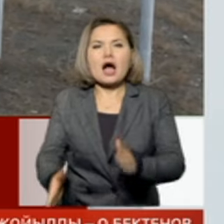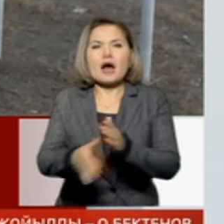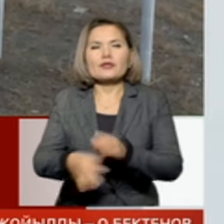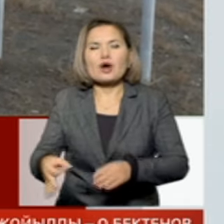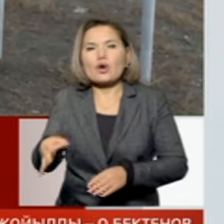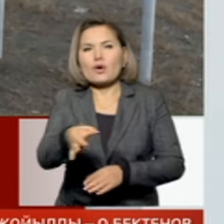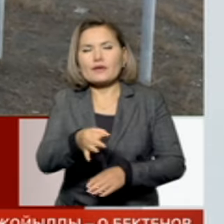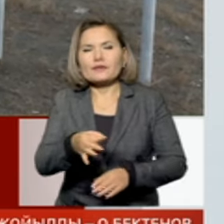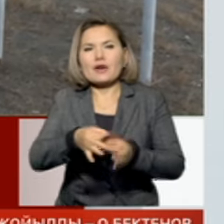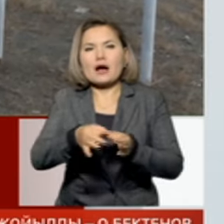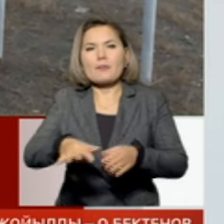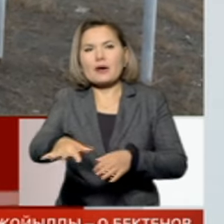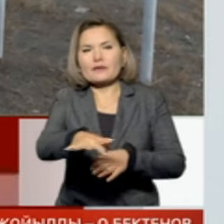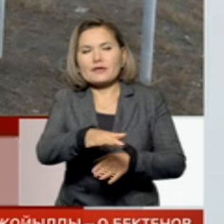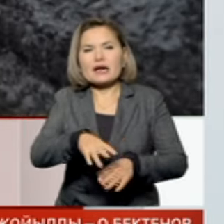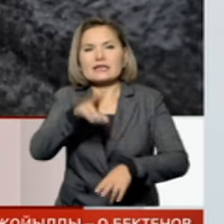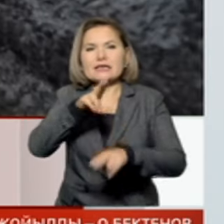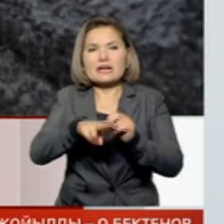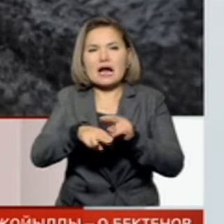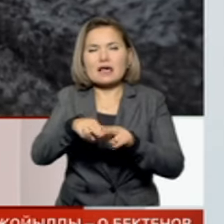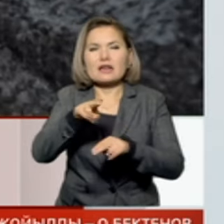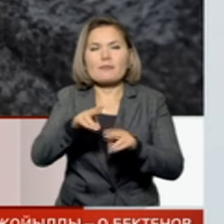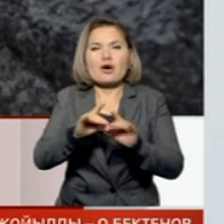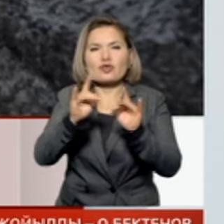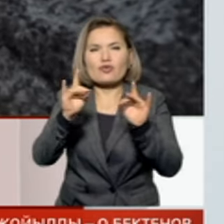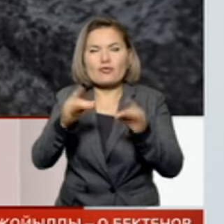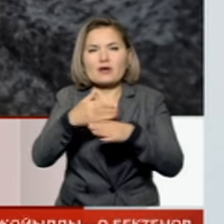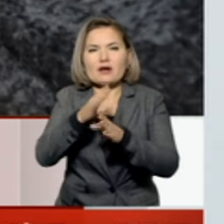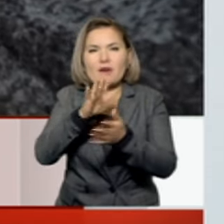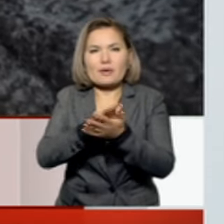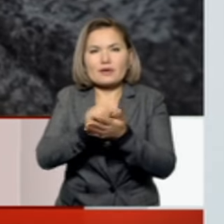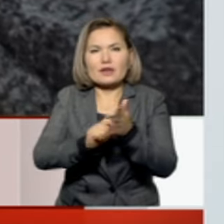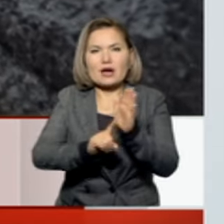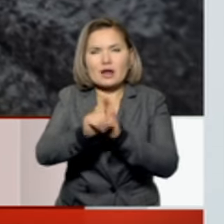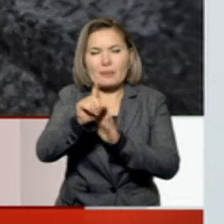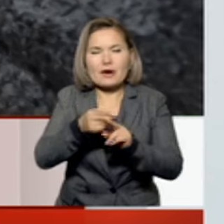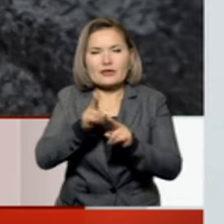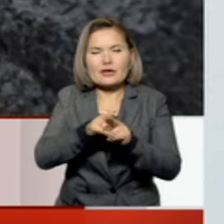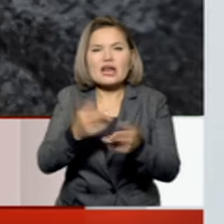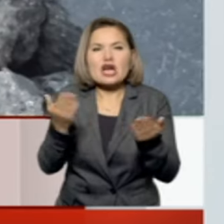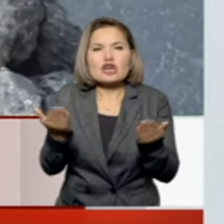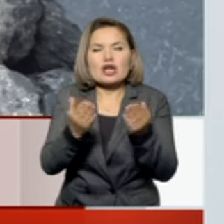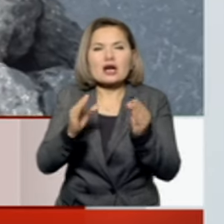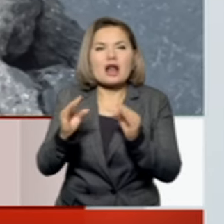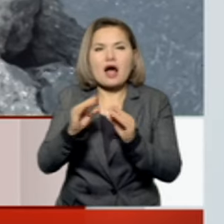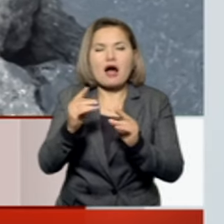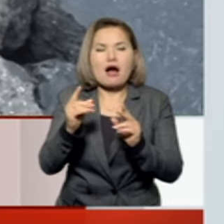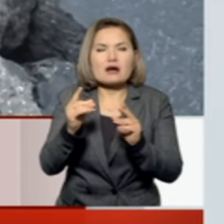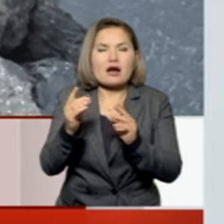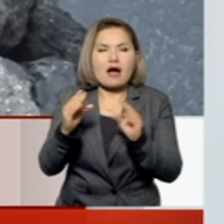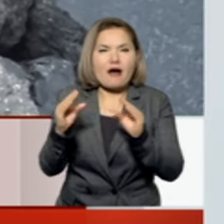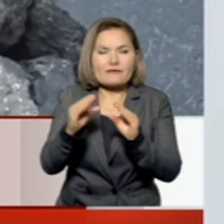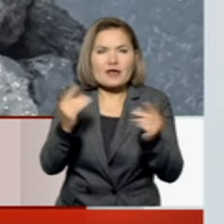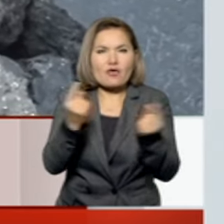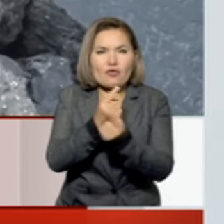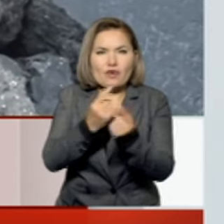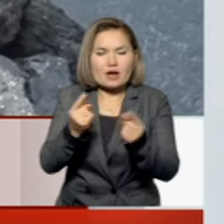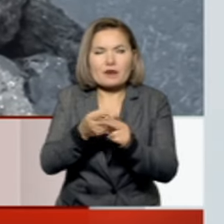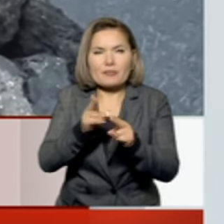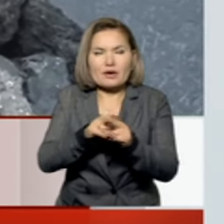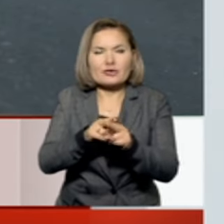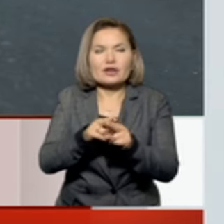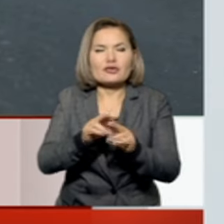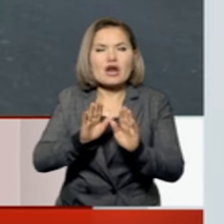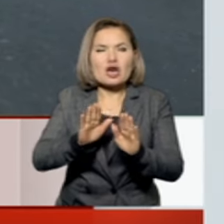Атырау облысы Махамбет ауданында салынған көпірдің жігі ажырап кетті. Қазір тек жеңіл автокөліктер сағатына 20 шақырым жылдамдықпен өтіп